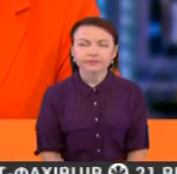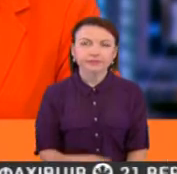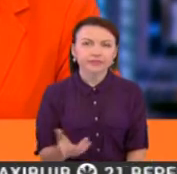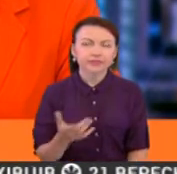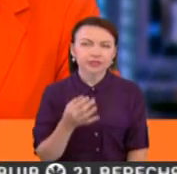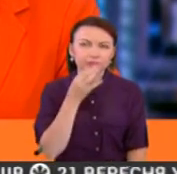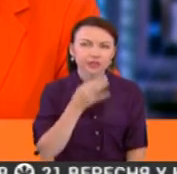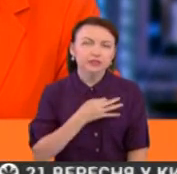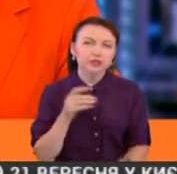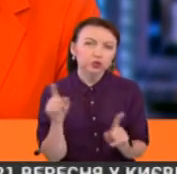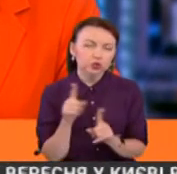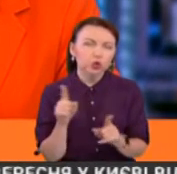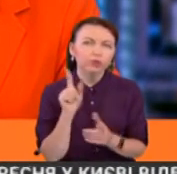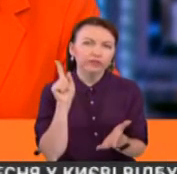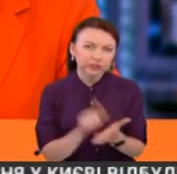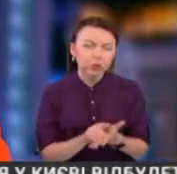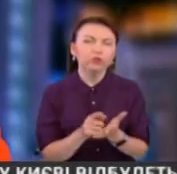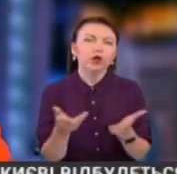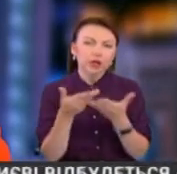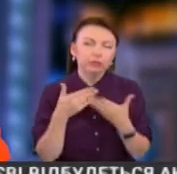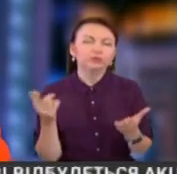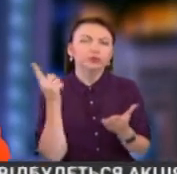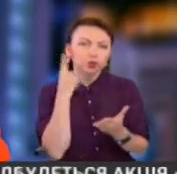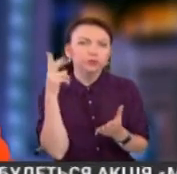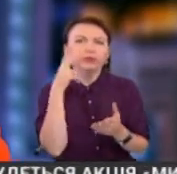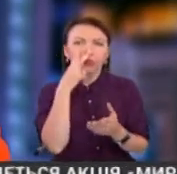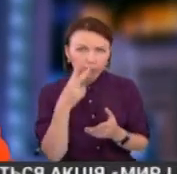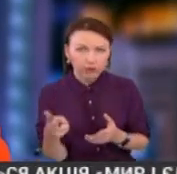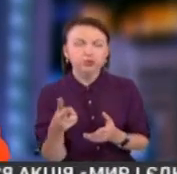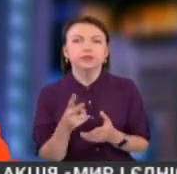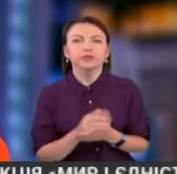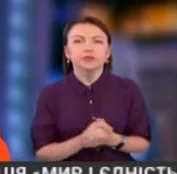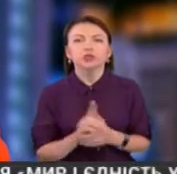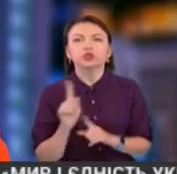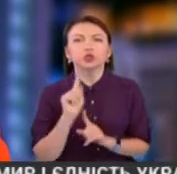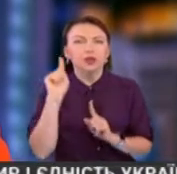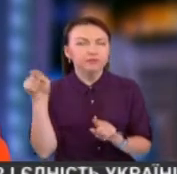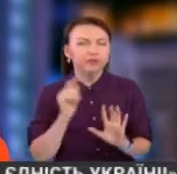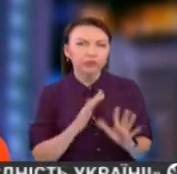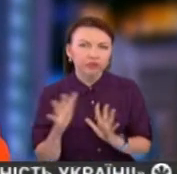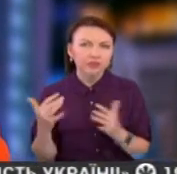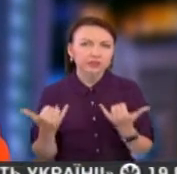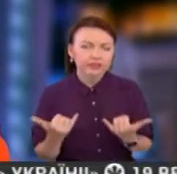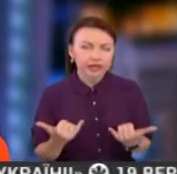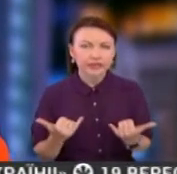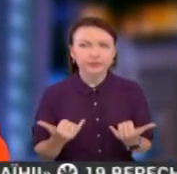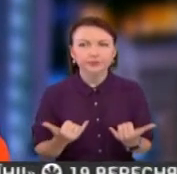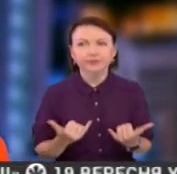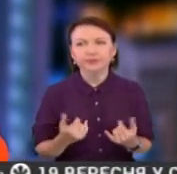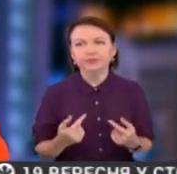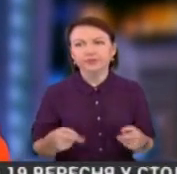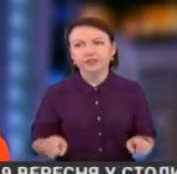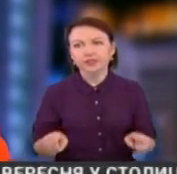Нам сказали про те, що обов'язково ми почуємо і побачимо саме, що ж відбувається зараз на цій, так би